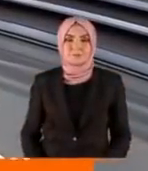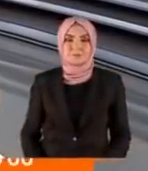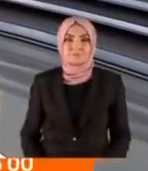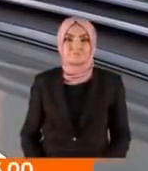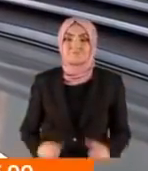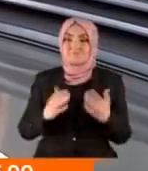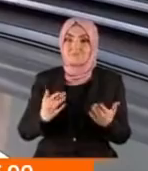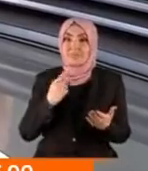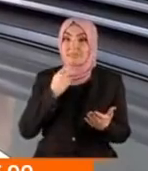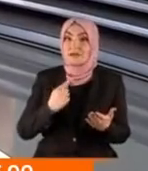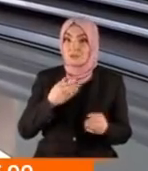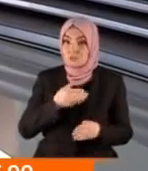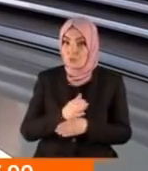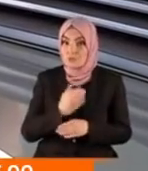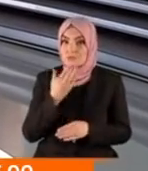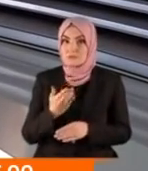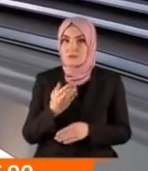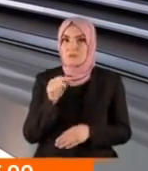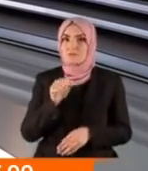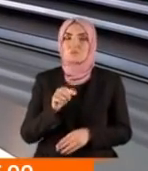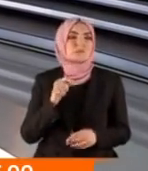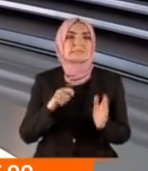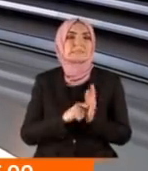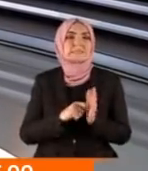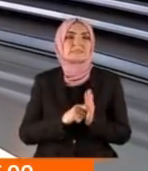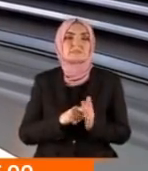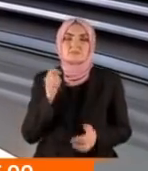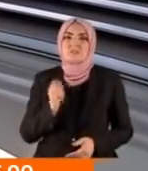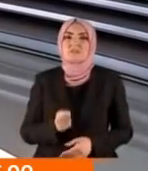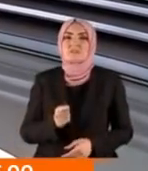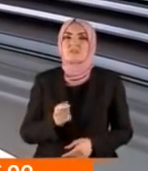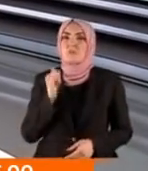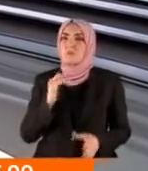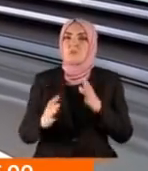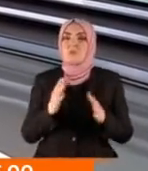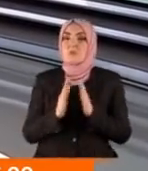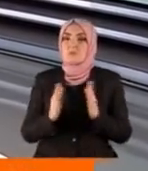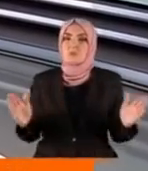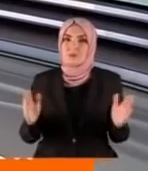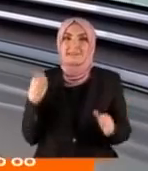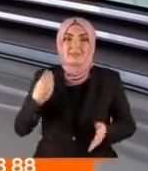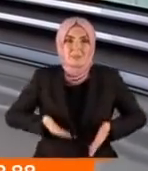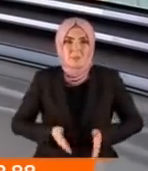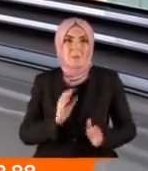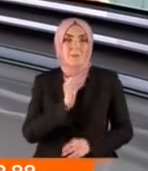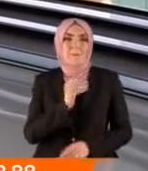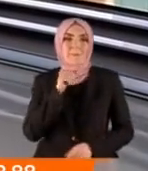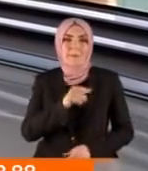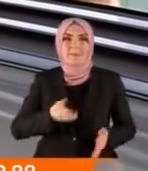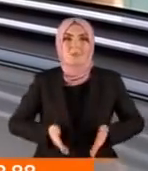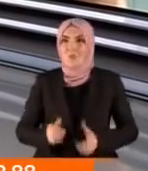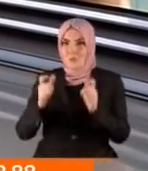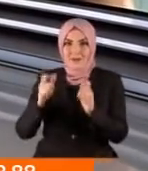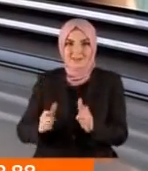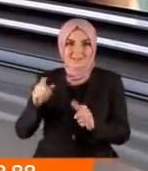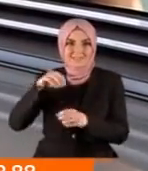Eğer iddialar doğruysa bunun adı gerçekten de skandal. Yeni doğan bir bebek doğumhanede hemşireler tarafından yere düşürüldü. Ve o